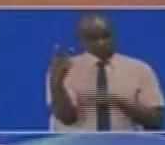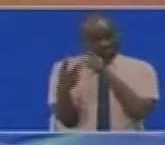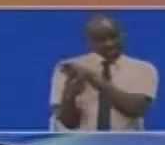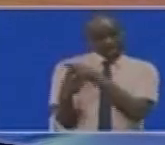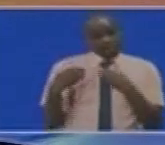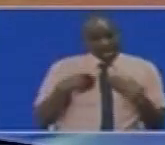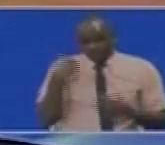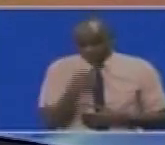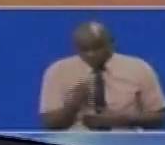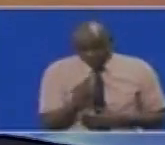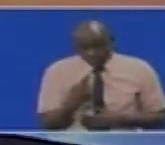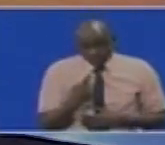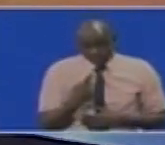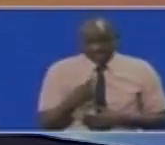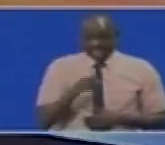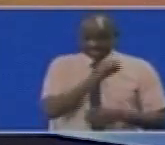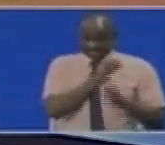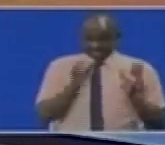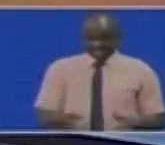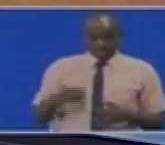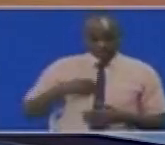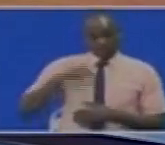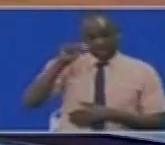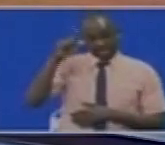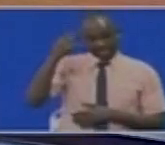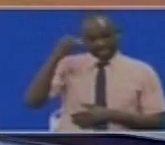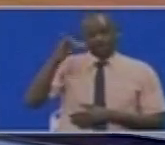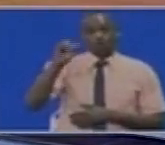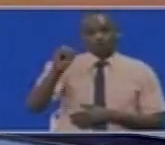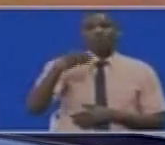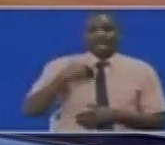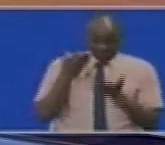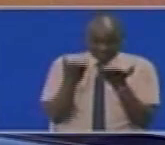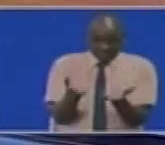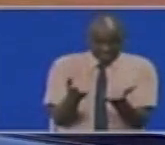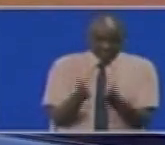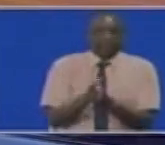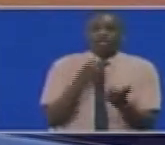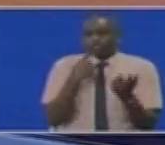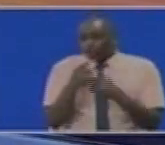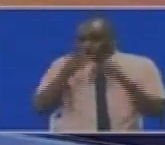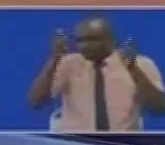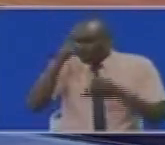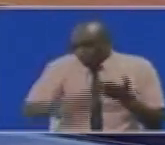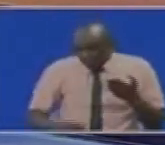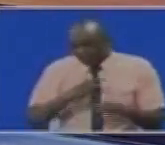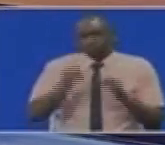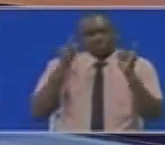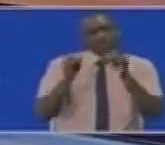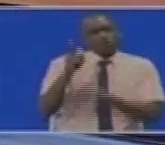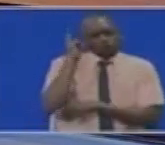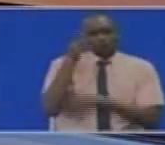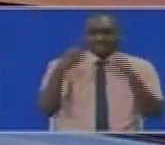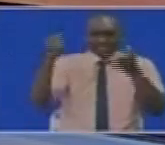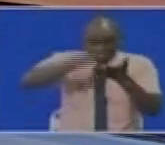News tunaye Senator wa kaunti ya Elgeyo Marakwet ambaye tutakuwa naye hapa studio leo kujadili sheria mpya ambazo